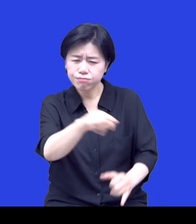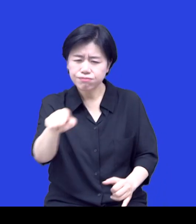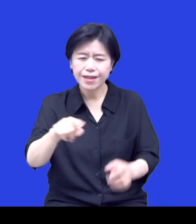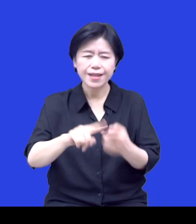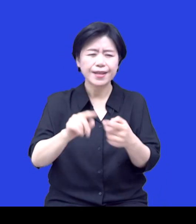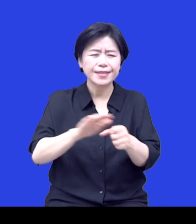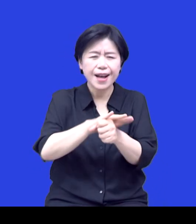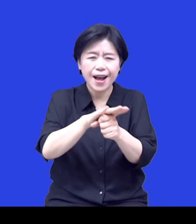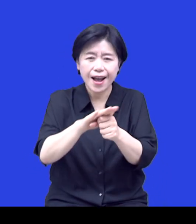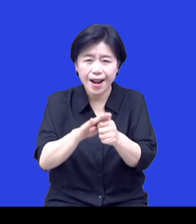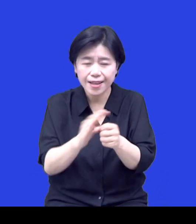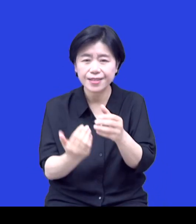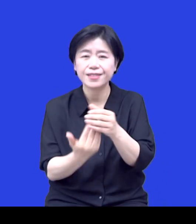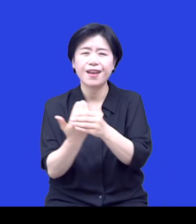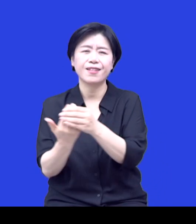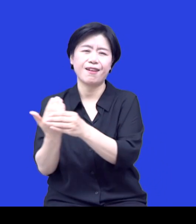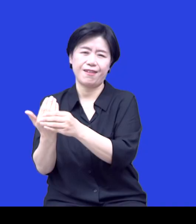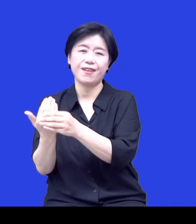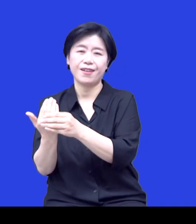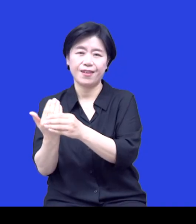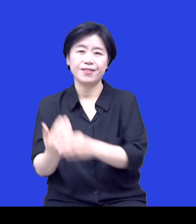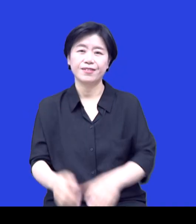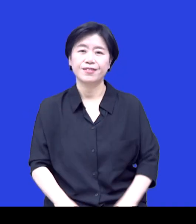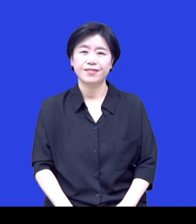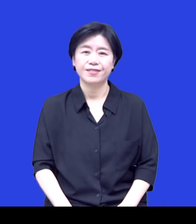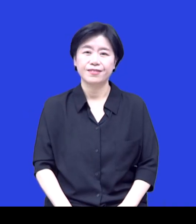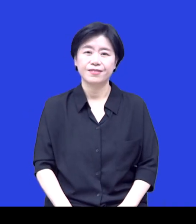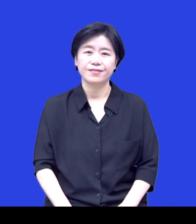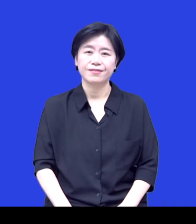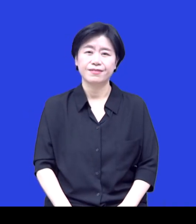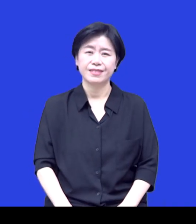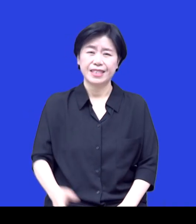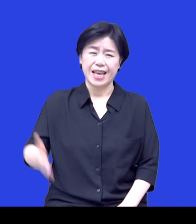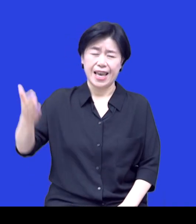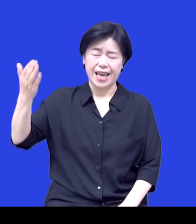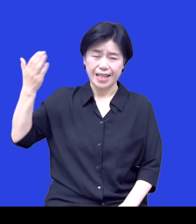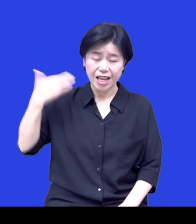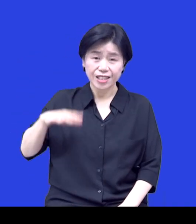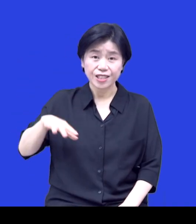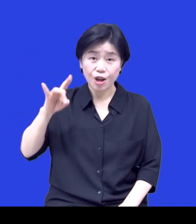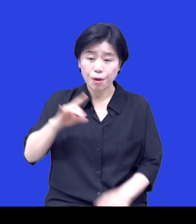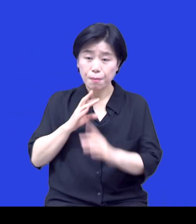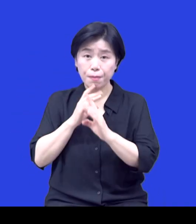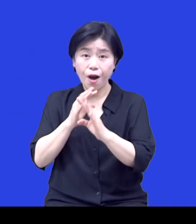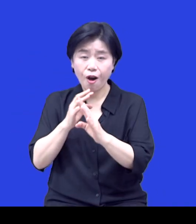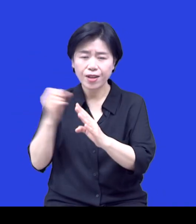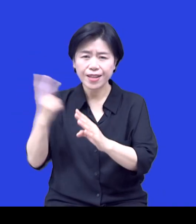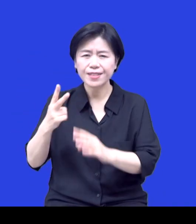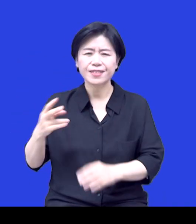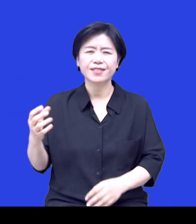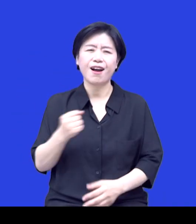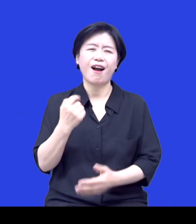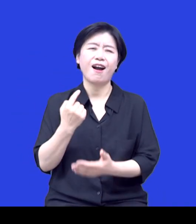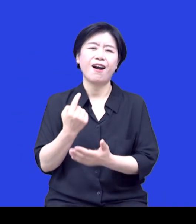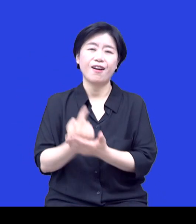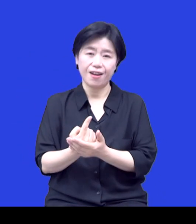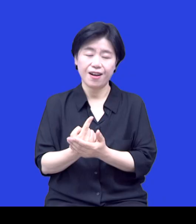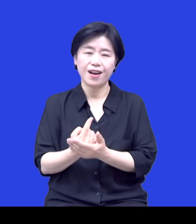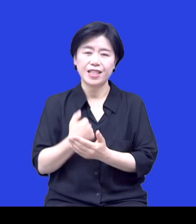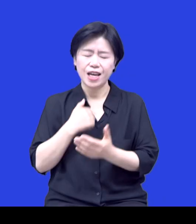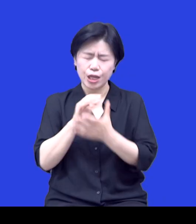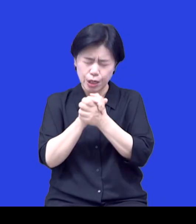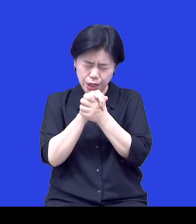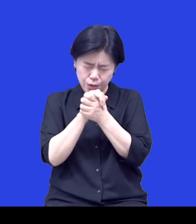생기게 하시고 그 처음 목사 헌신했던 때 받았던 방언이 다시 터지면서 예. 기도가